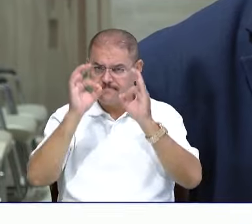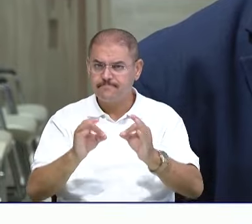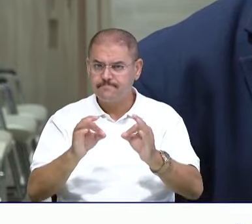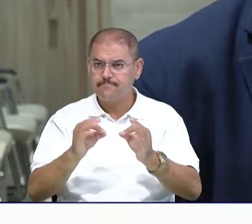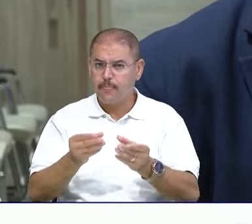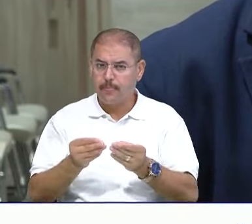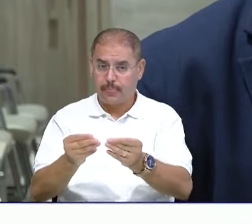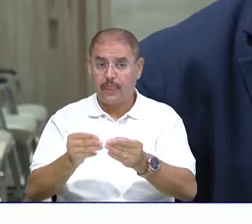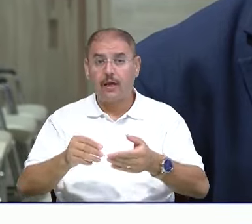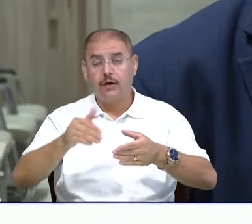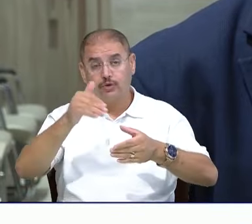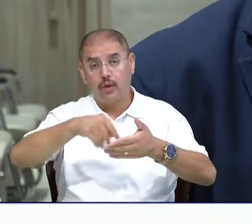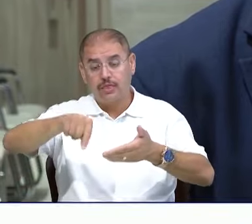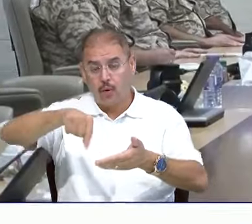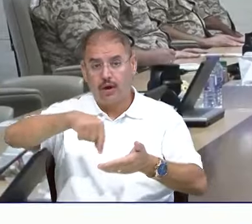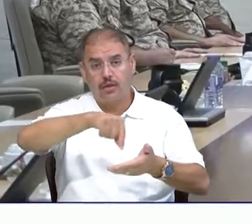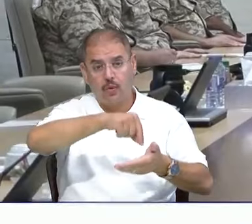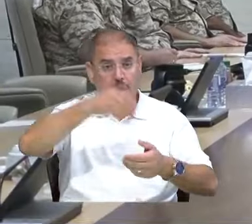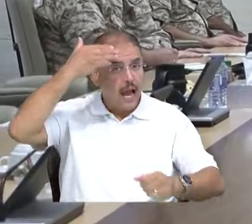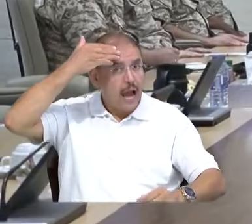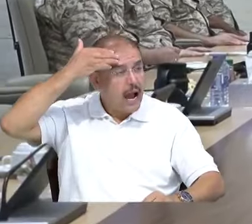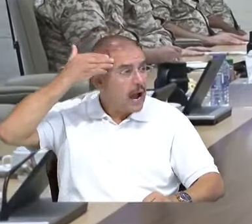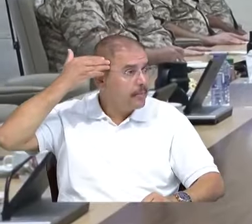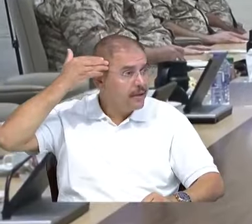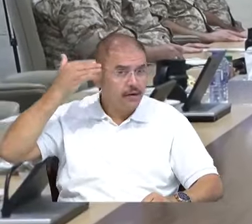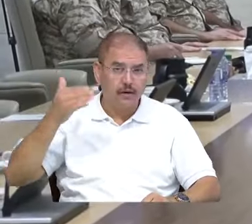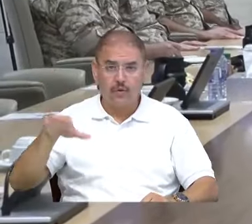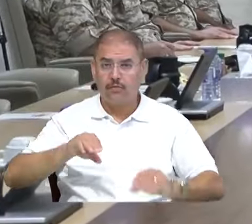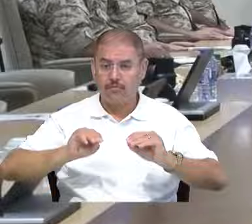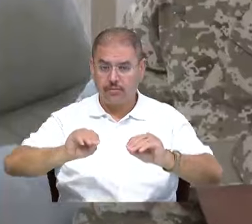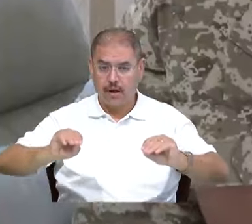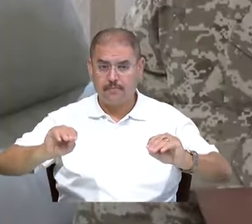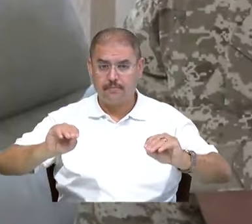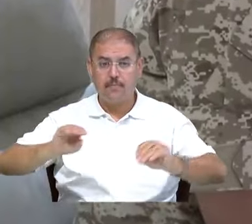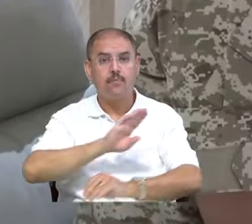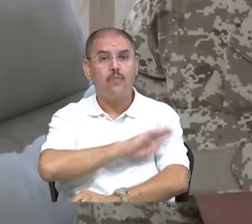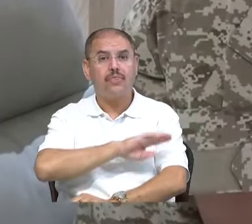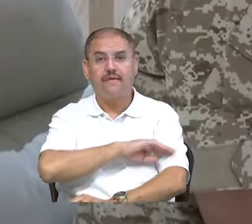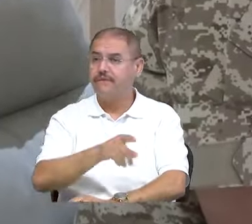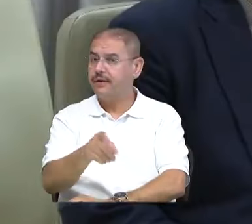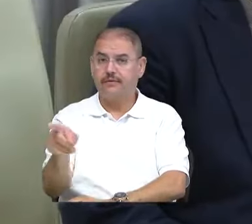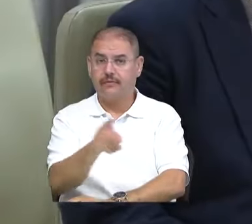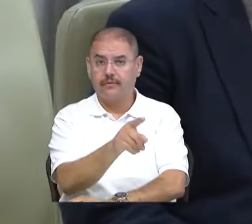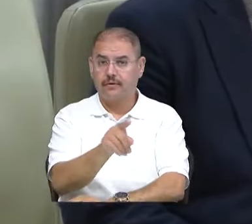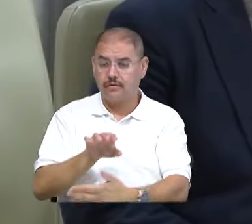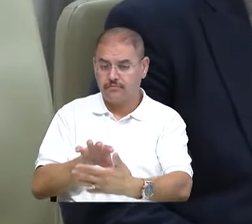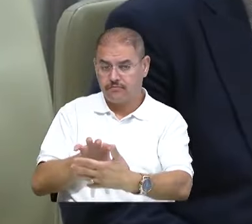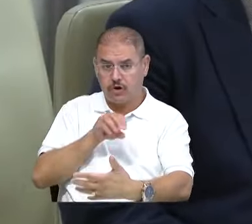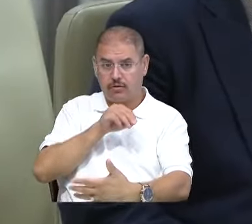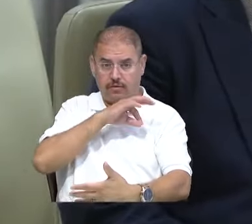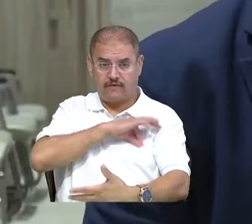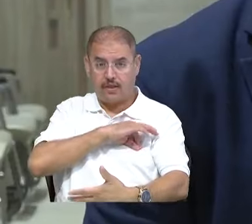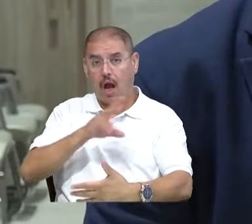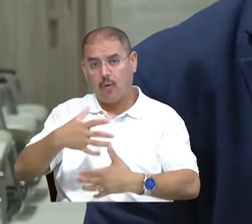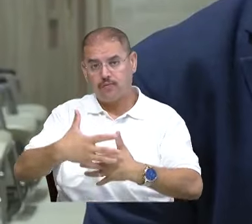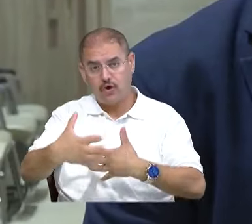وتهدف المذكره الى تبادل الخبرات وبناء القدرات واستفاده كل طرف من الطرف الاخر بما يخص الورش